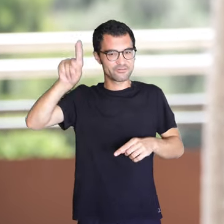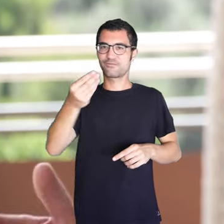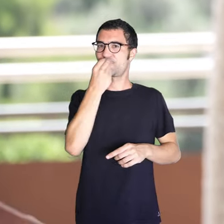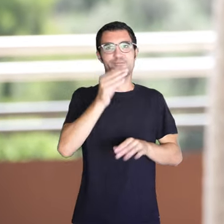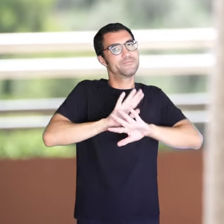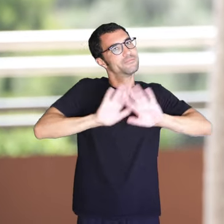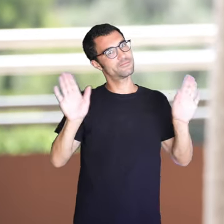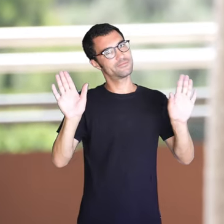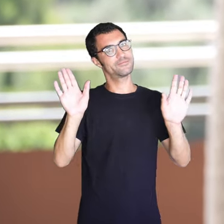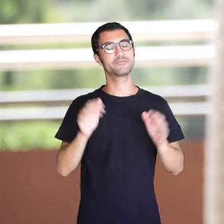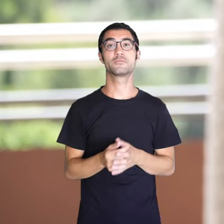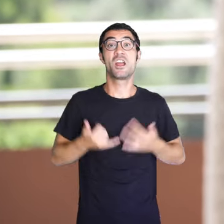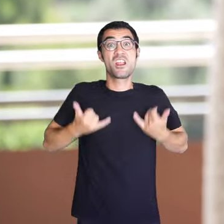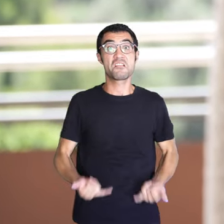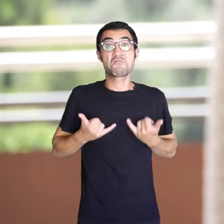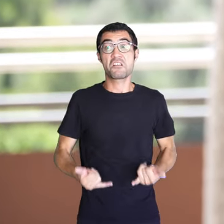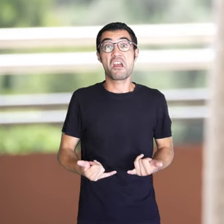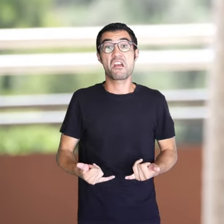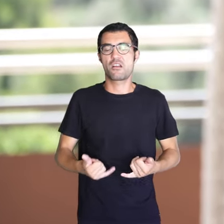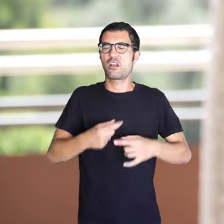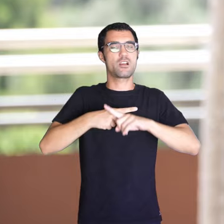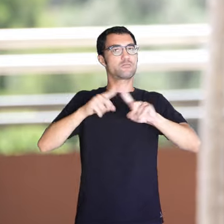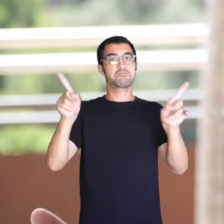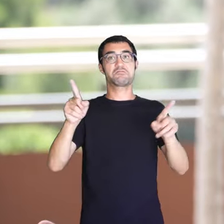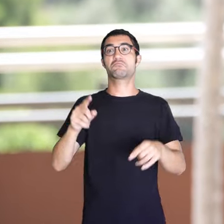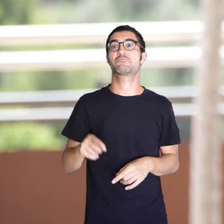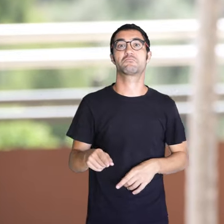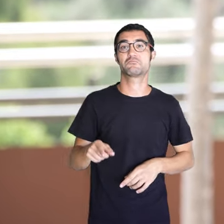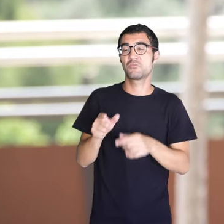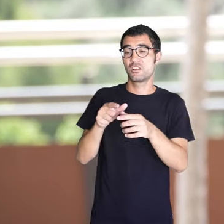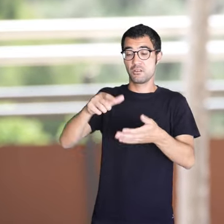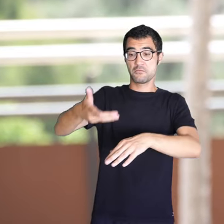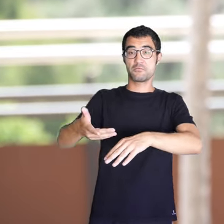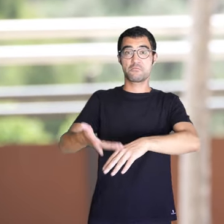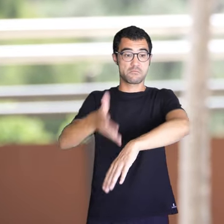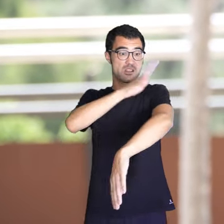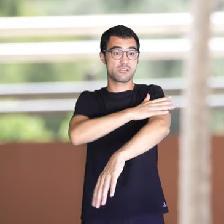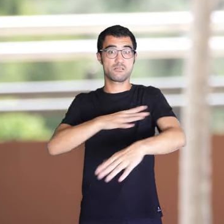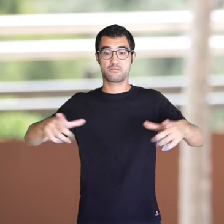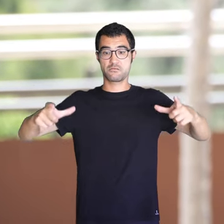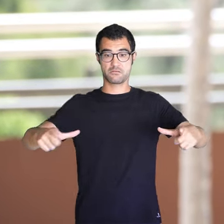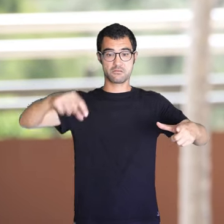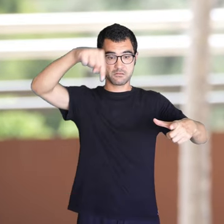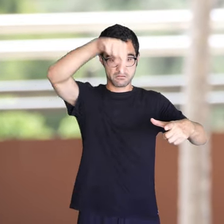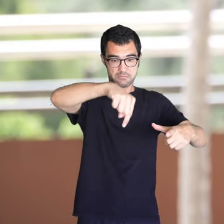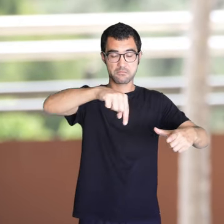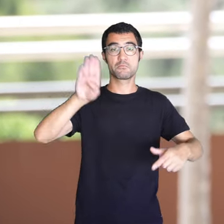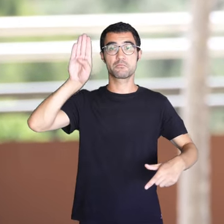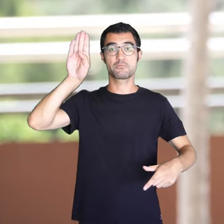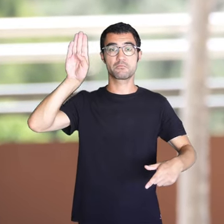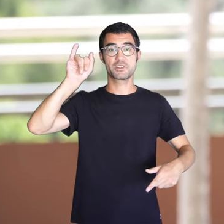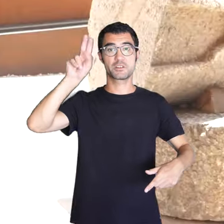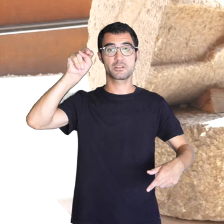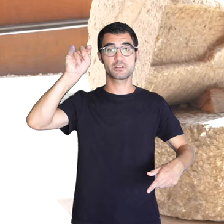Així com entenem que ara, per exemple, un viní salamer coneix més la mà que qualcú de